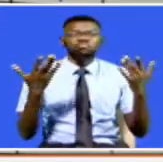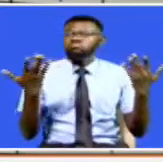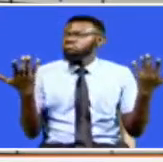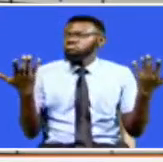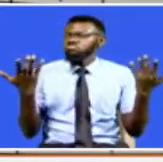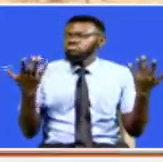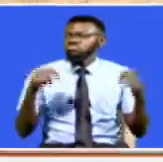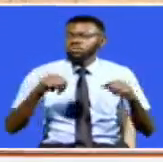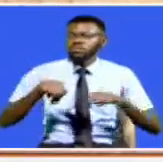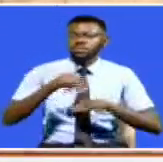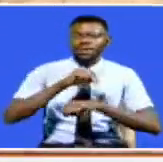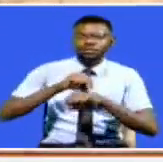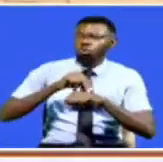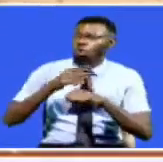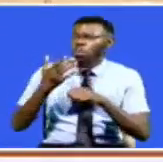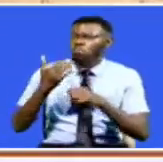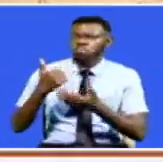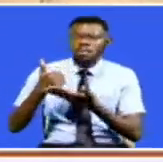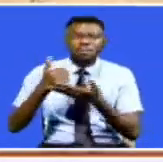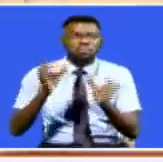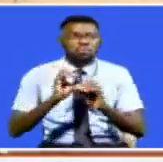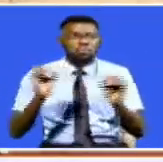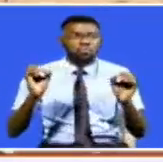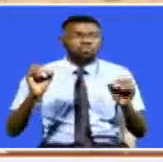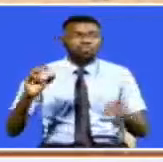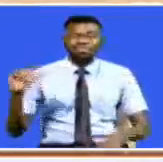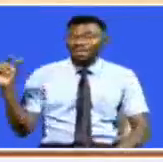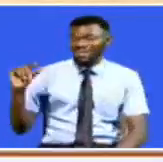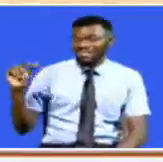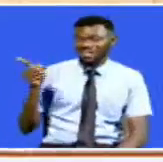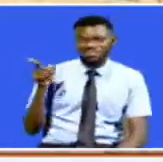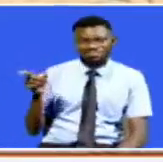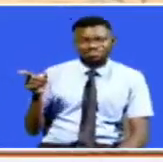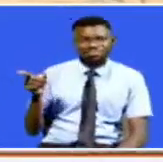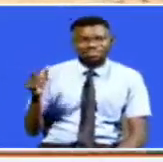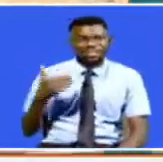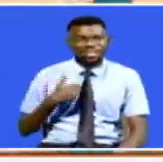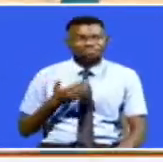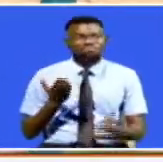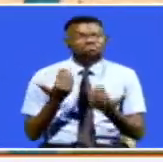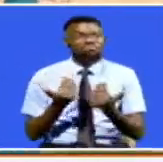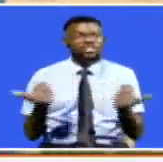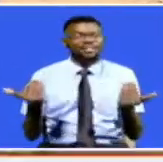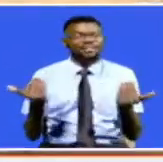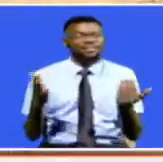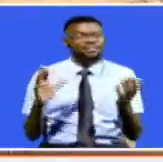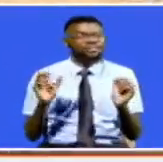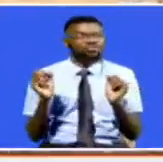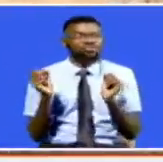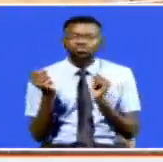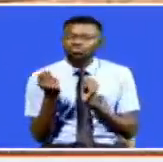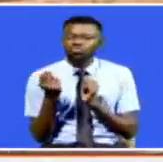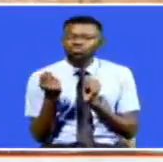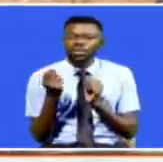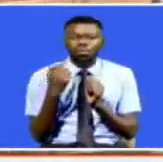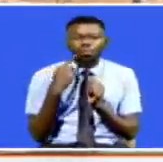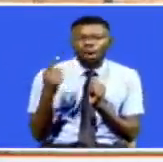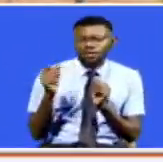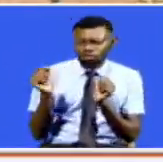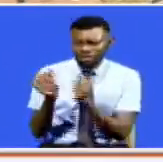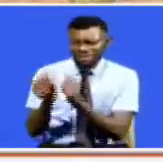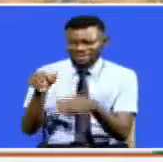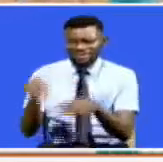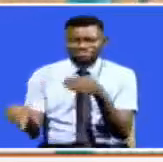mtaala wa kitaifa. Shule ya msingi ya Garissa ina wanafunzi 210 wanaoishi na ulemavu. Kati ya wanafunzi